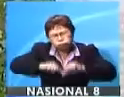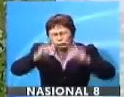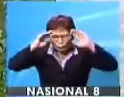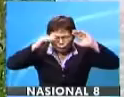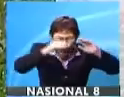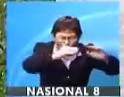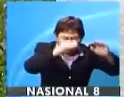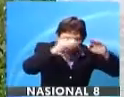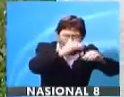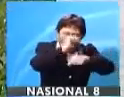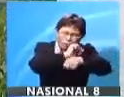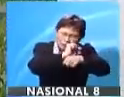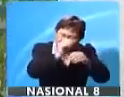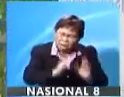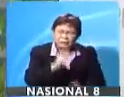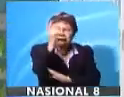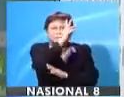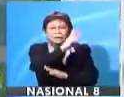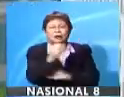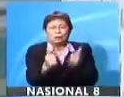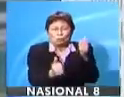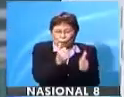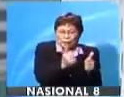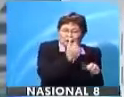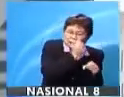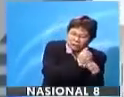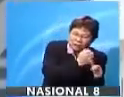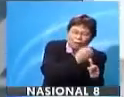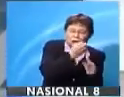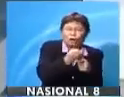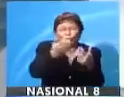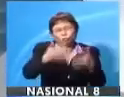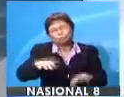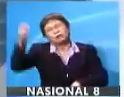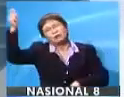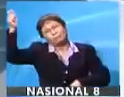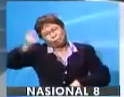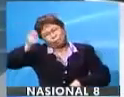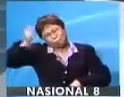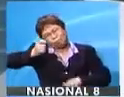terhadap kebajikan pejabat awam sama ada yang masih berkhidmat ataupun yang sudah bersara.